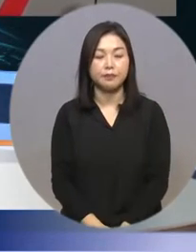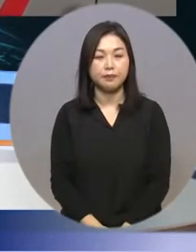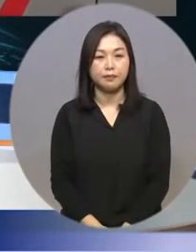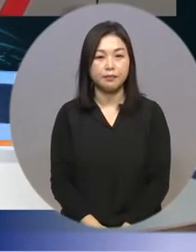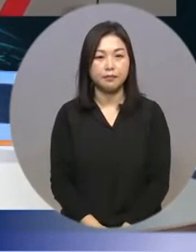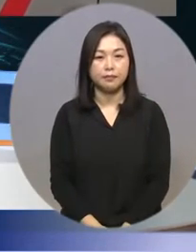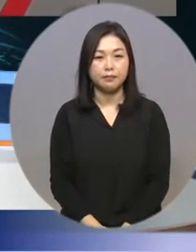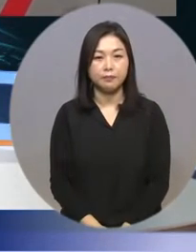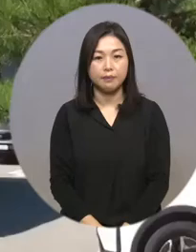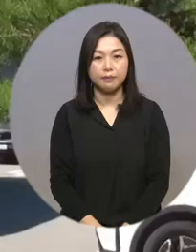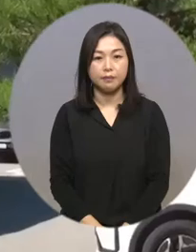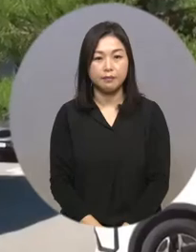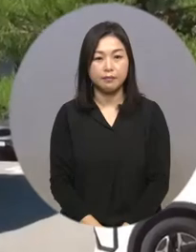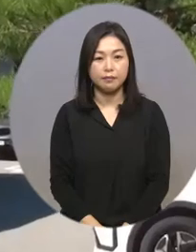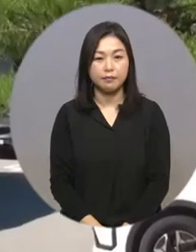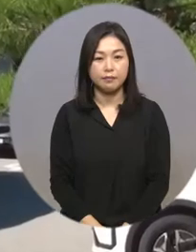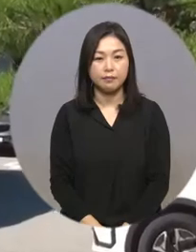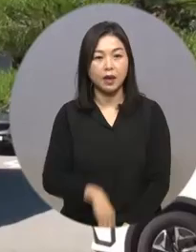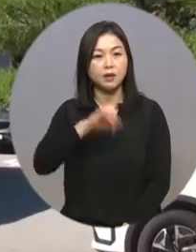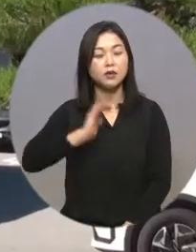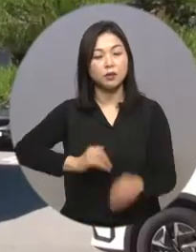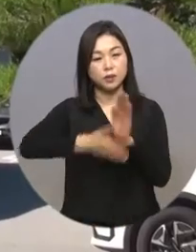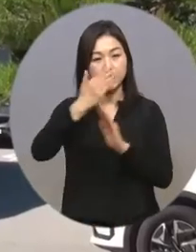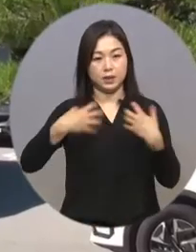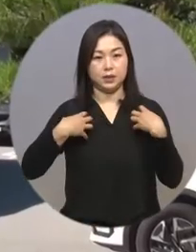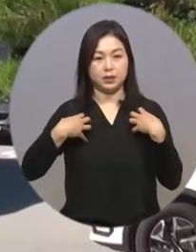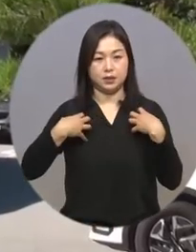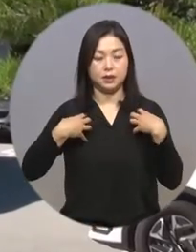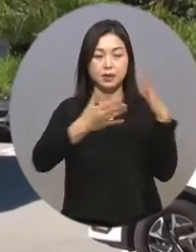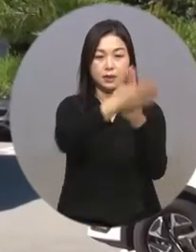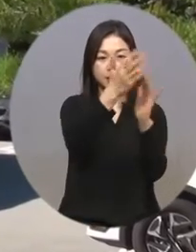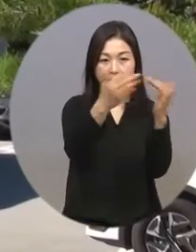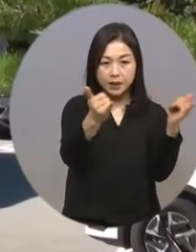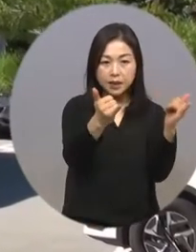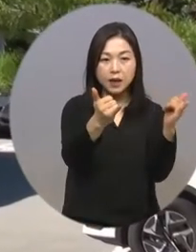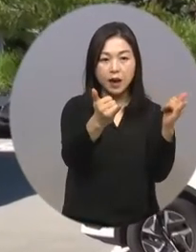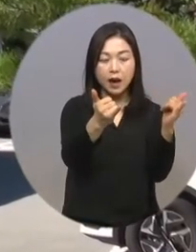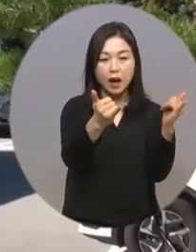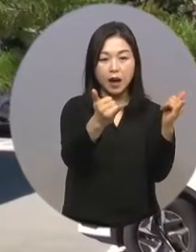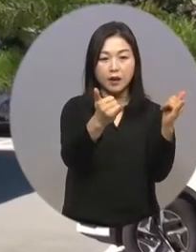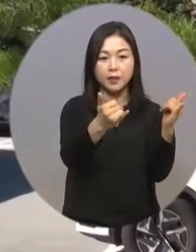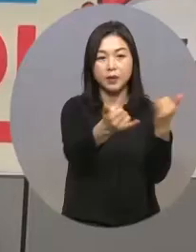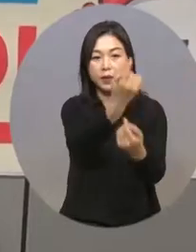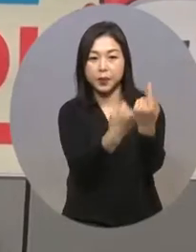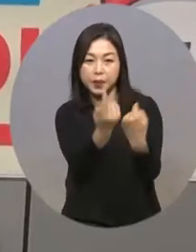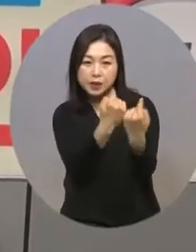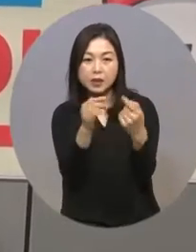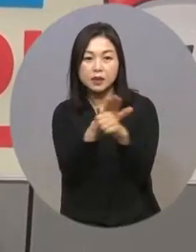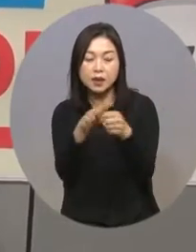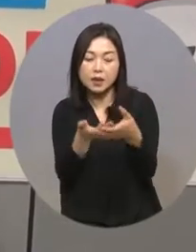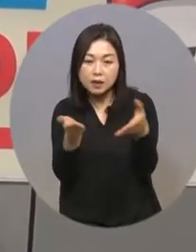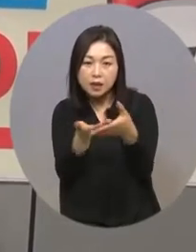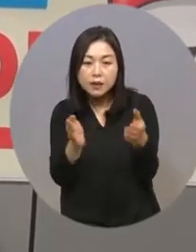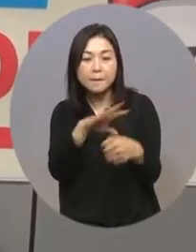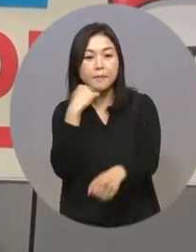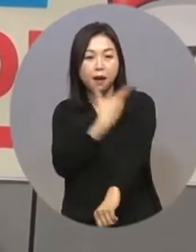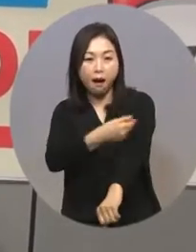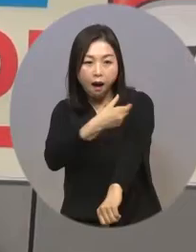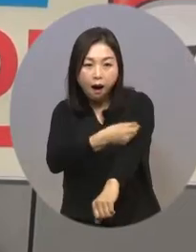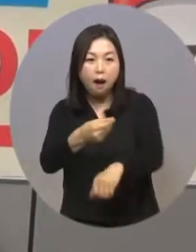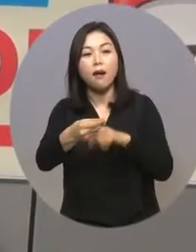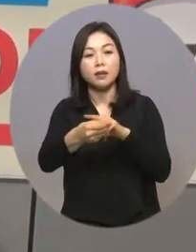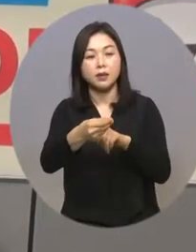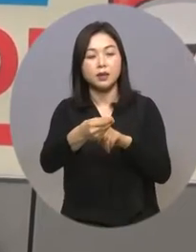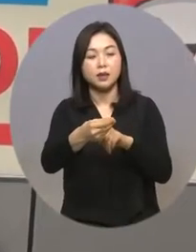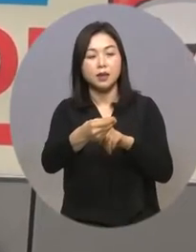다녀왔습니다. 의정부 시청 앞 시민들과 함께하는 사랑 나눔 헌혈 캠페인이 지난 7일 사회복지의